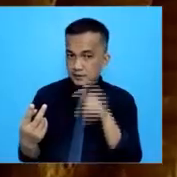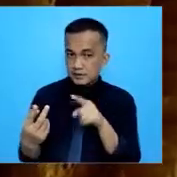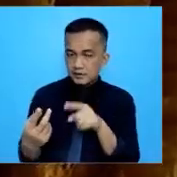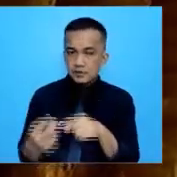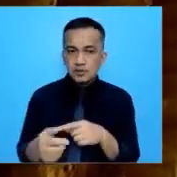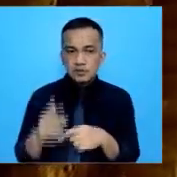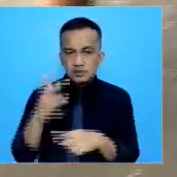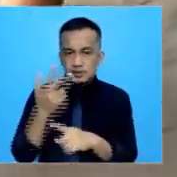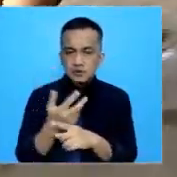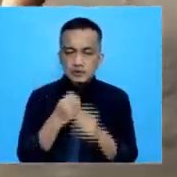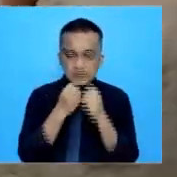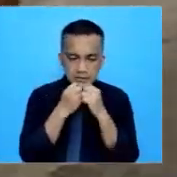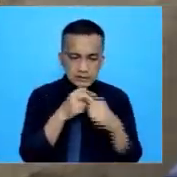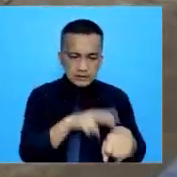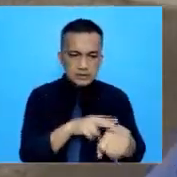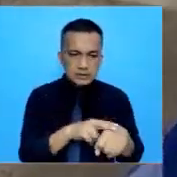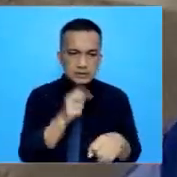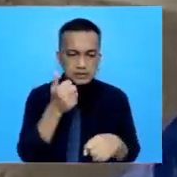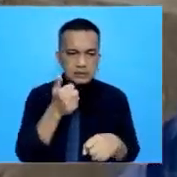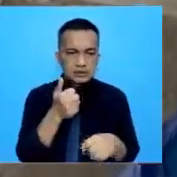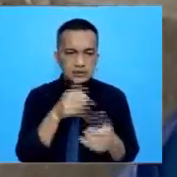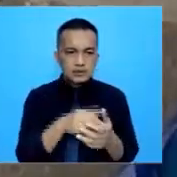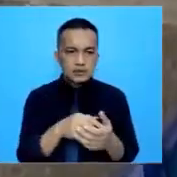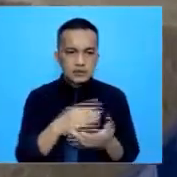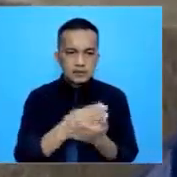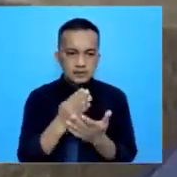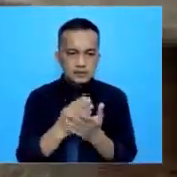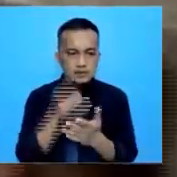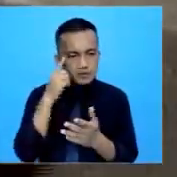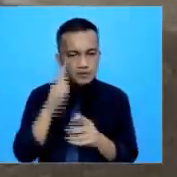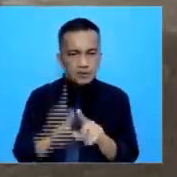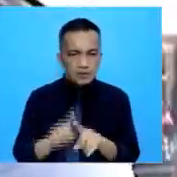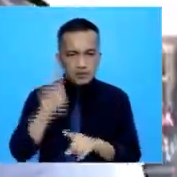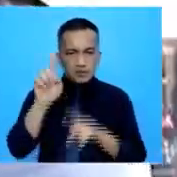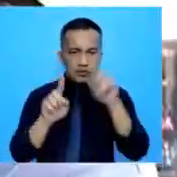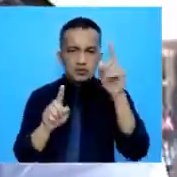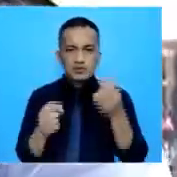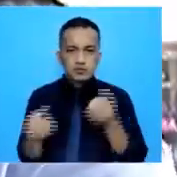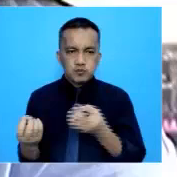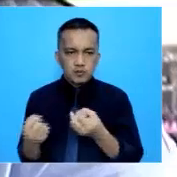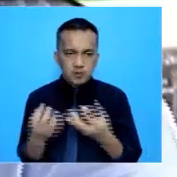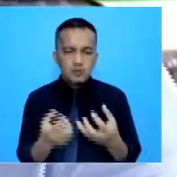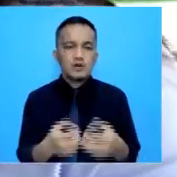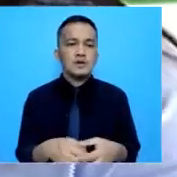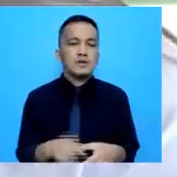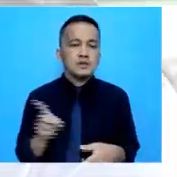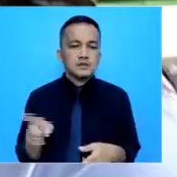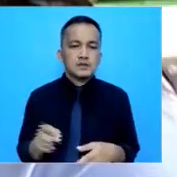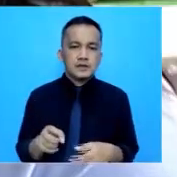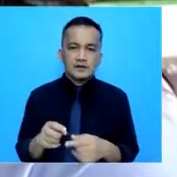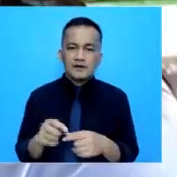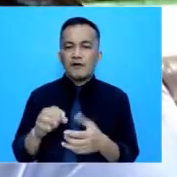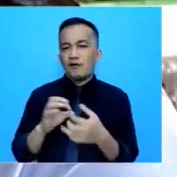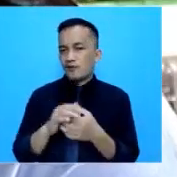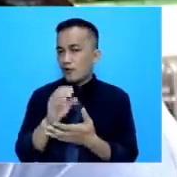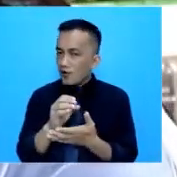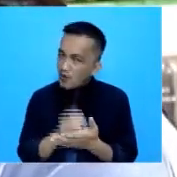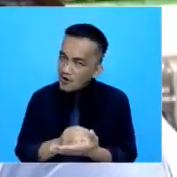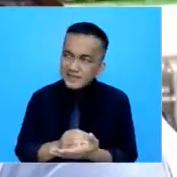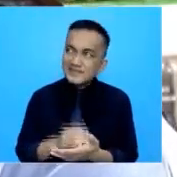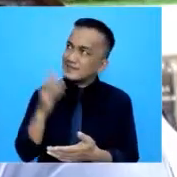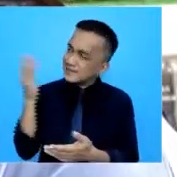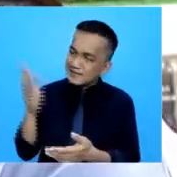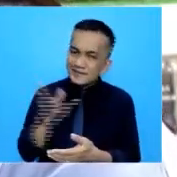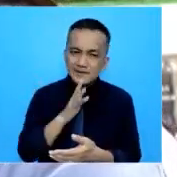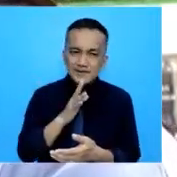budget para sa mga pailaw at paputok. Paswerte po yan para sa pagsalubong po sa bagong taon. Tradisyon na ng family namin